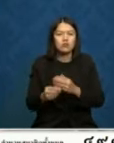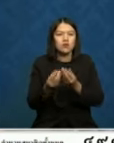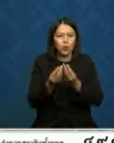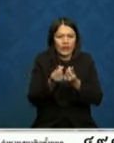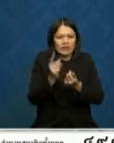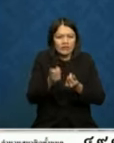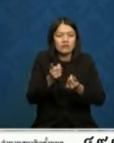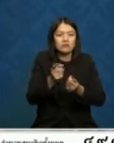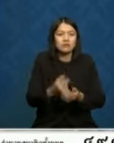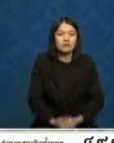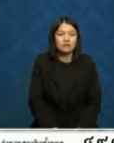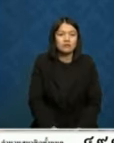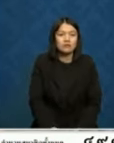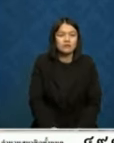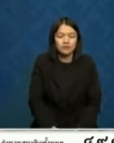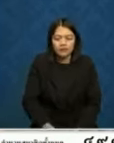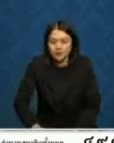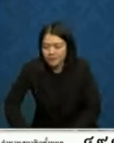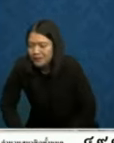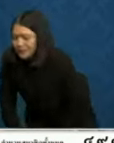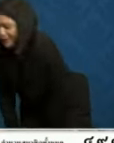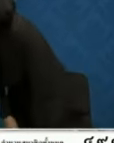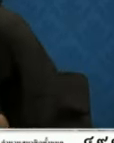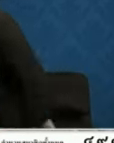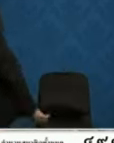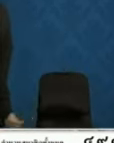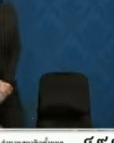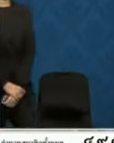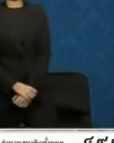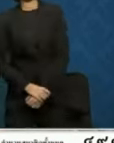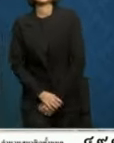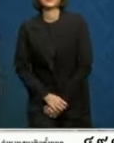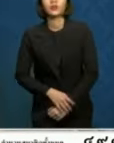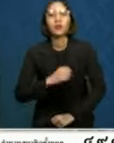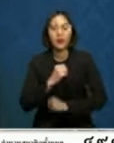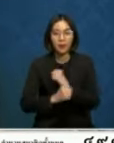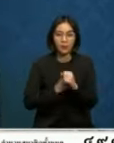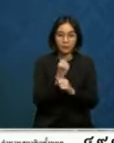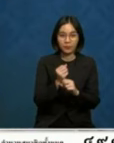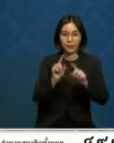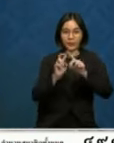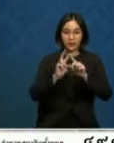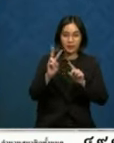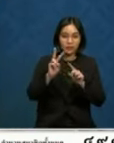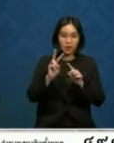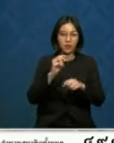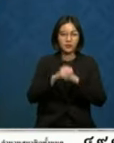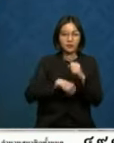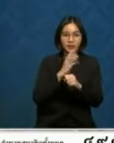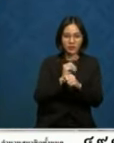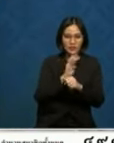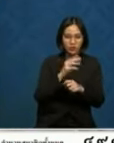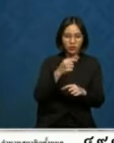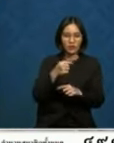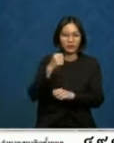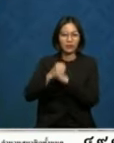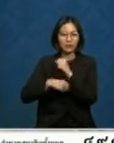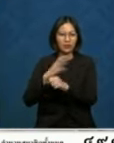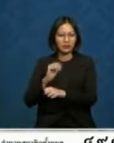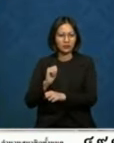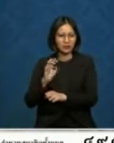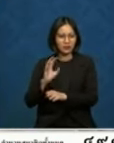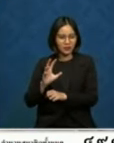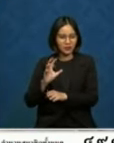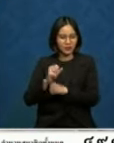งครับและปีถัดมาแค่เพียงปีที่2จาก44มาถึงปี43ม